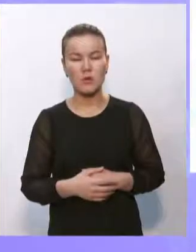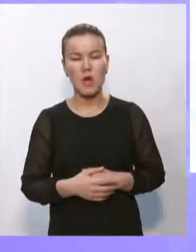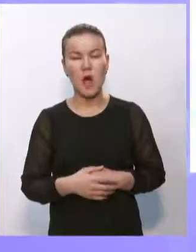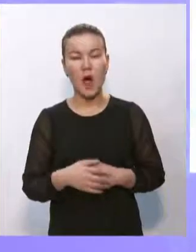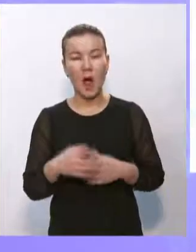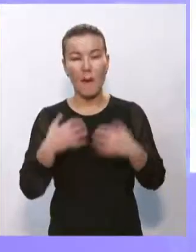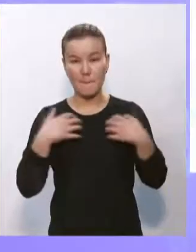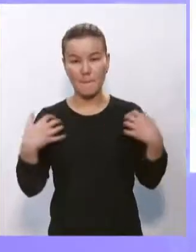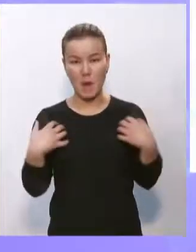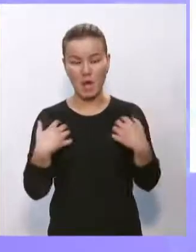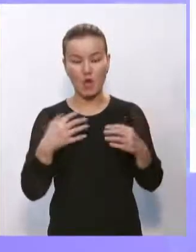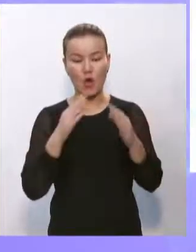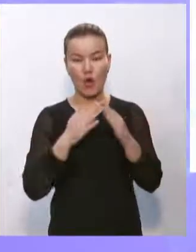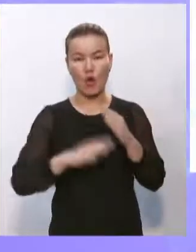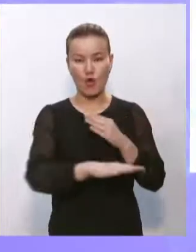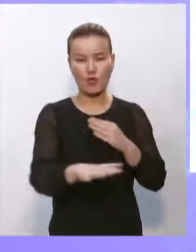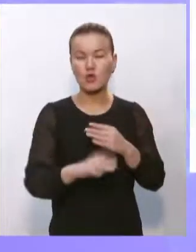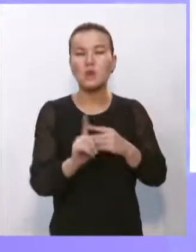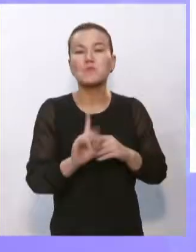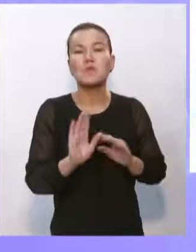Мал короодо эмне болот?